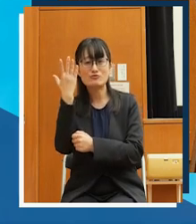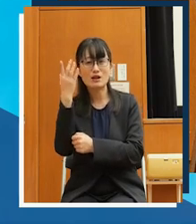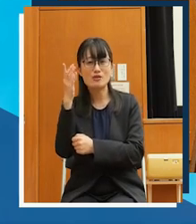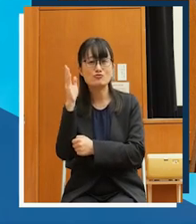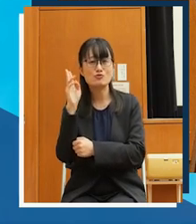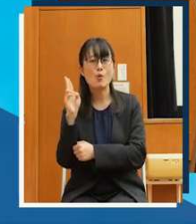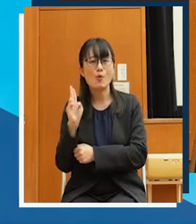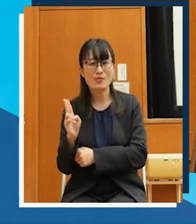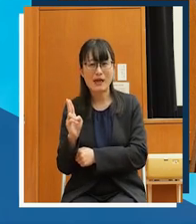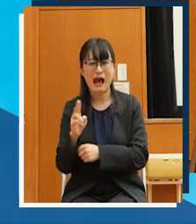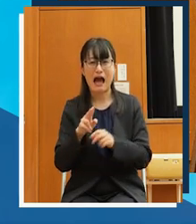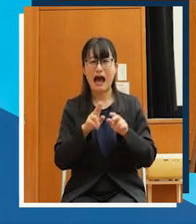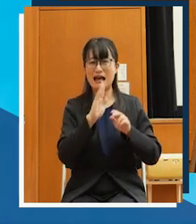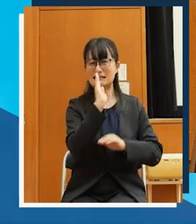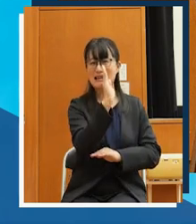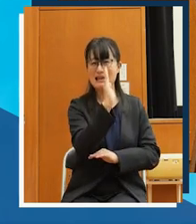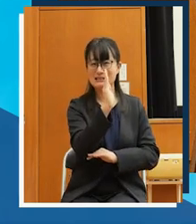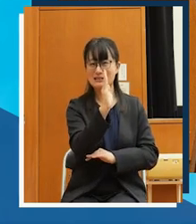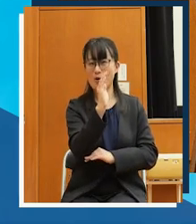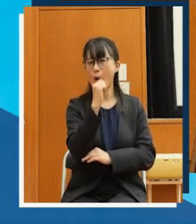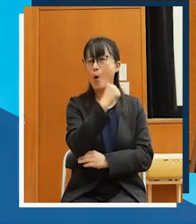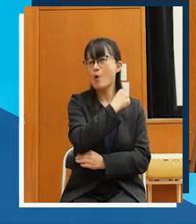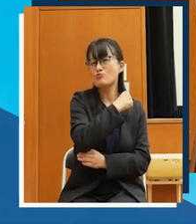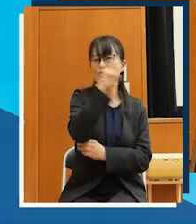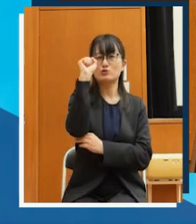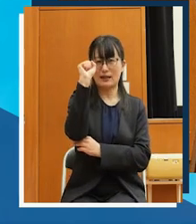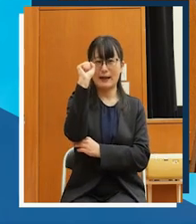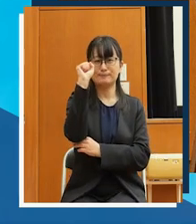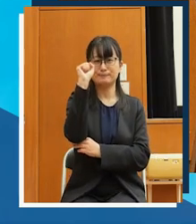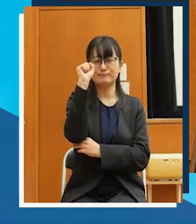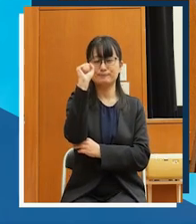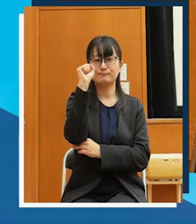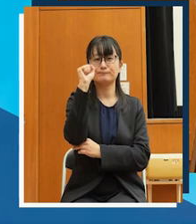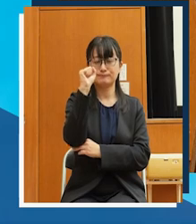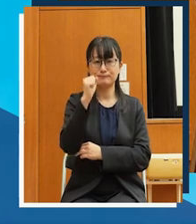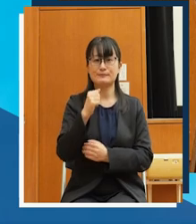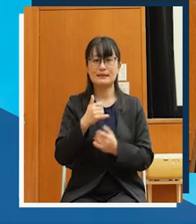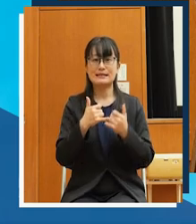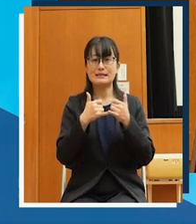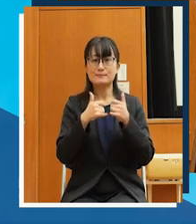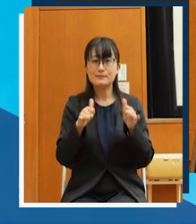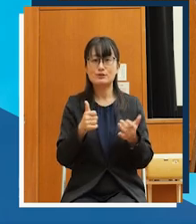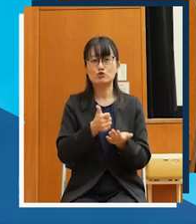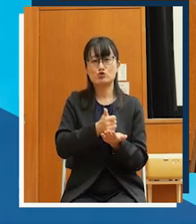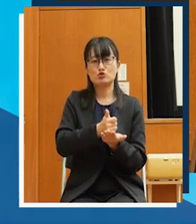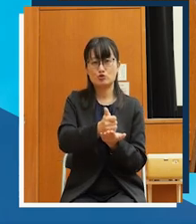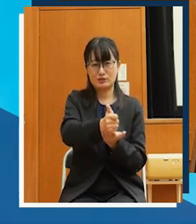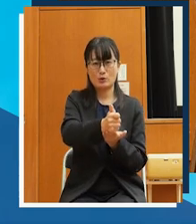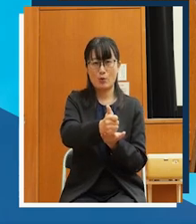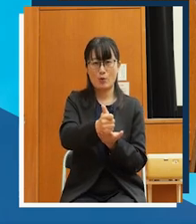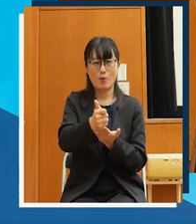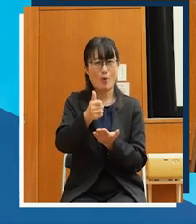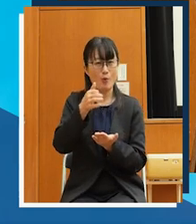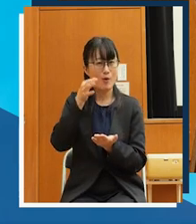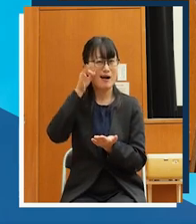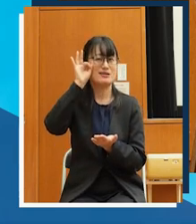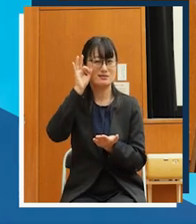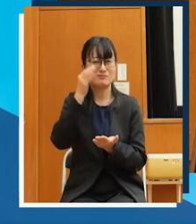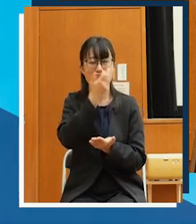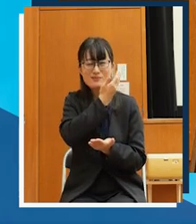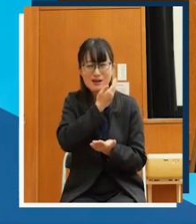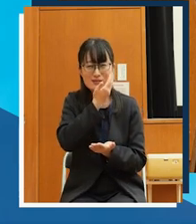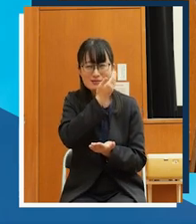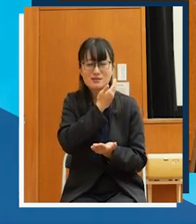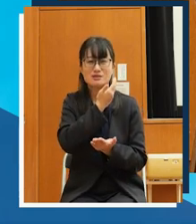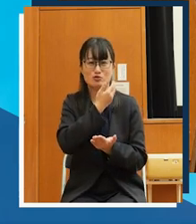政治を絶対に許さないそういうような民主主義の価値を大事にする